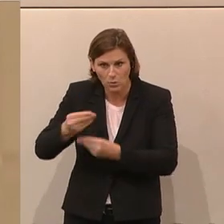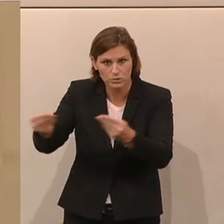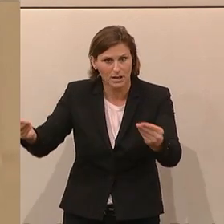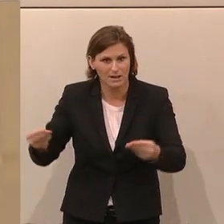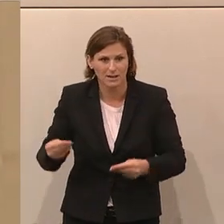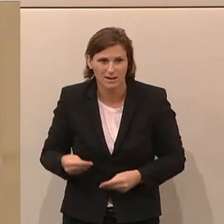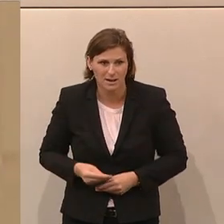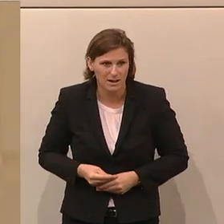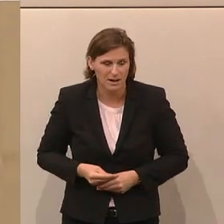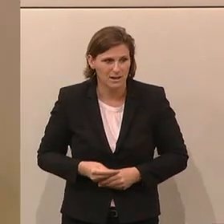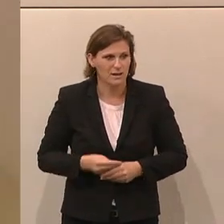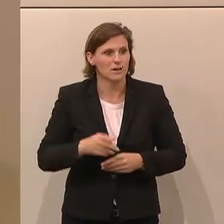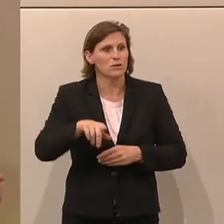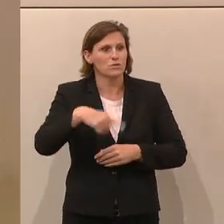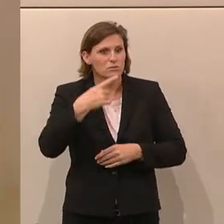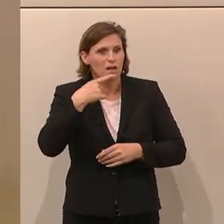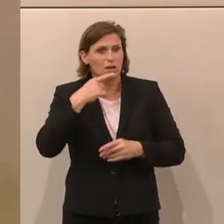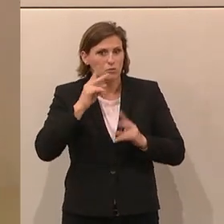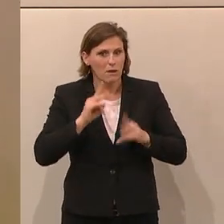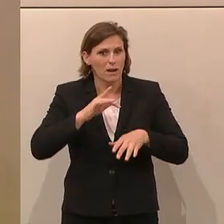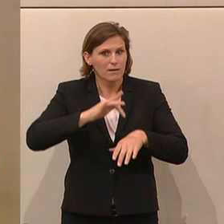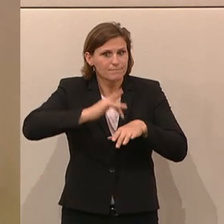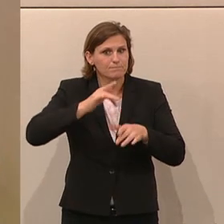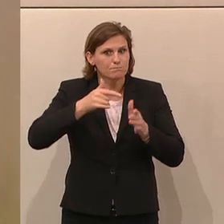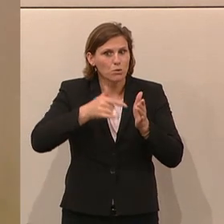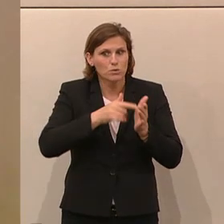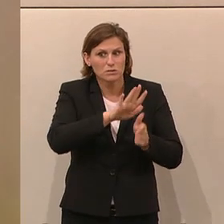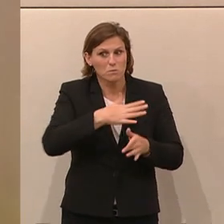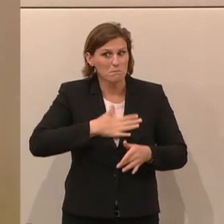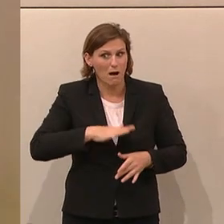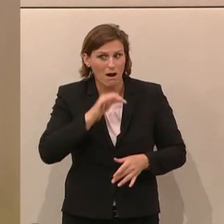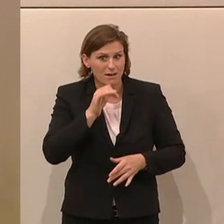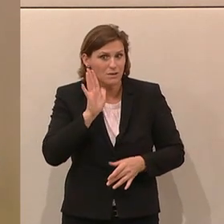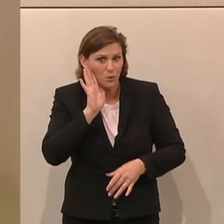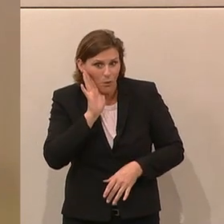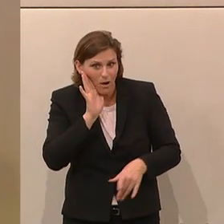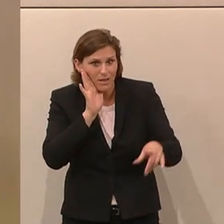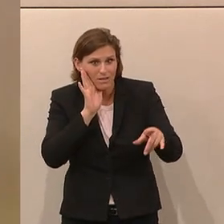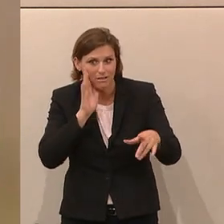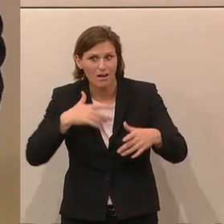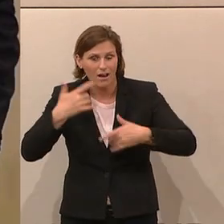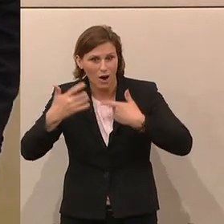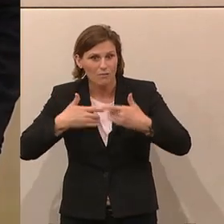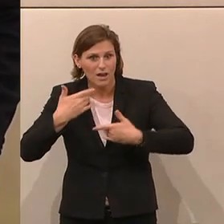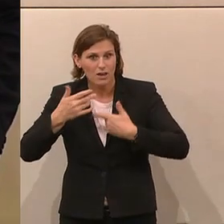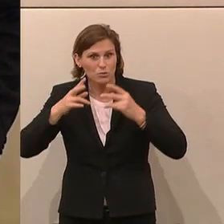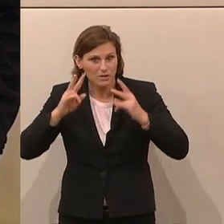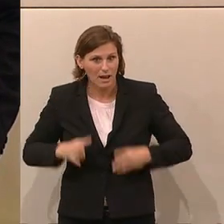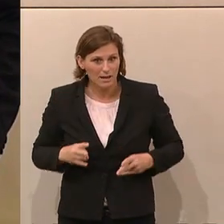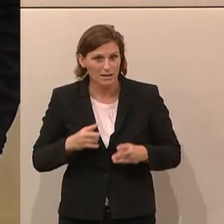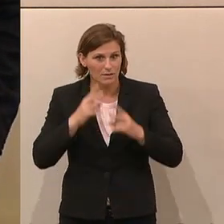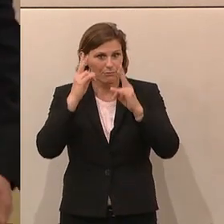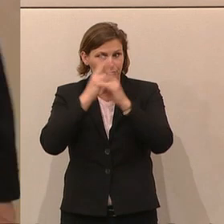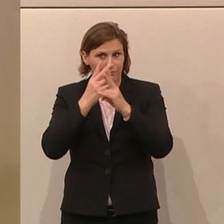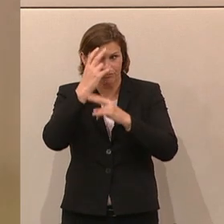Wahrscheinlich. Und der eigentlich kritische Punkt, den Sie wohl auch alle nicht hören wollen, weil Sie rechtlich einfach hier wirklich zu unbedarft